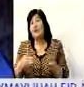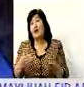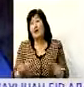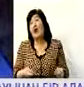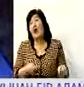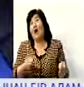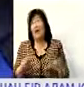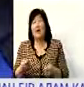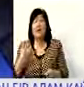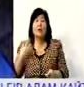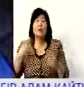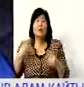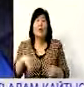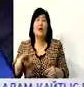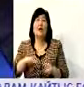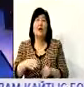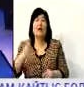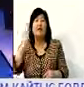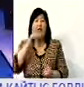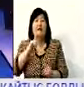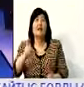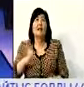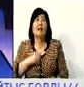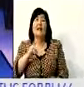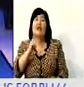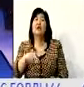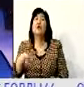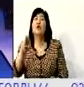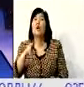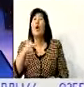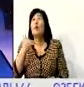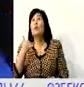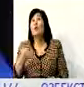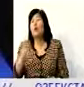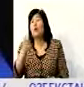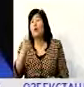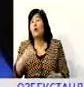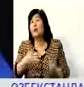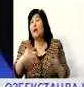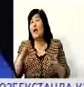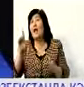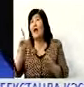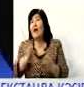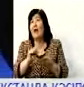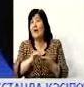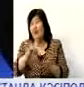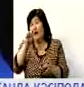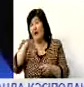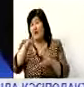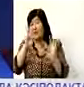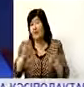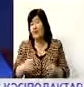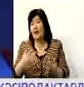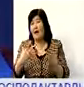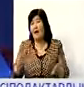келдік. Сыр тумасы, тарлан талант, ерекше дарын иесі Кеңес Дүйсекеев бүгінге дейін 200-ден астам ән жазып, қазақ өнерінде айқын